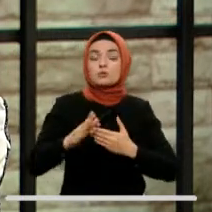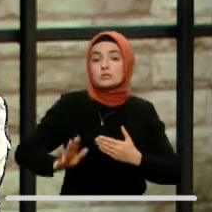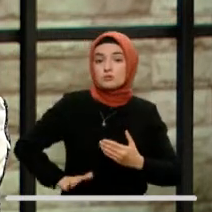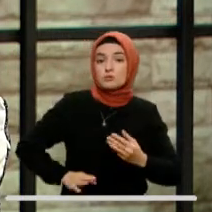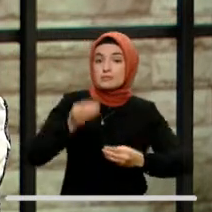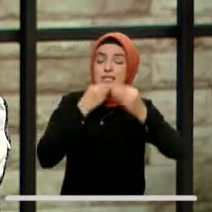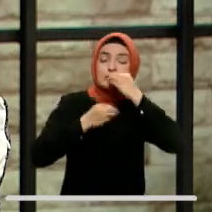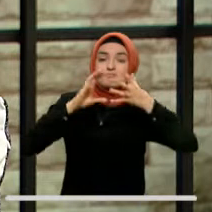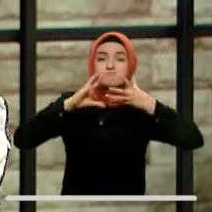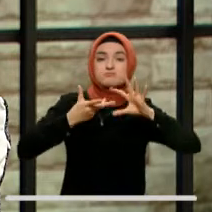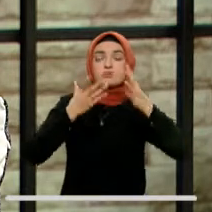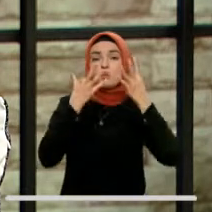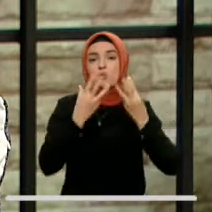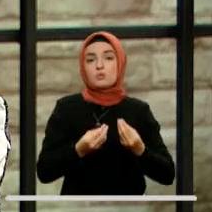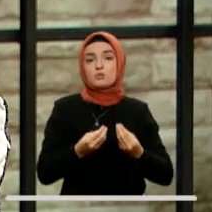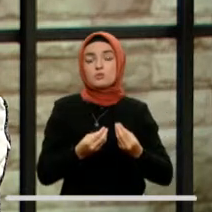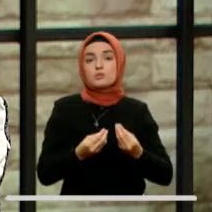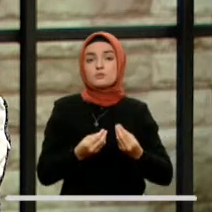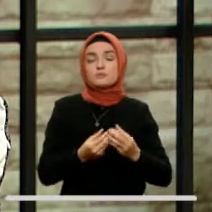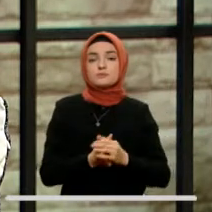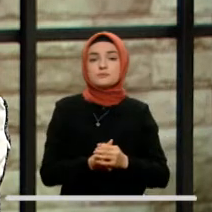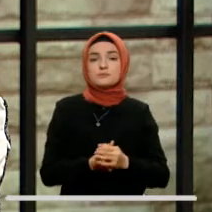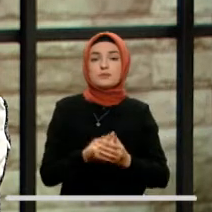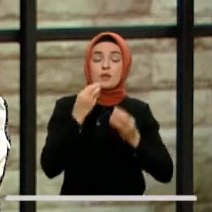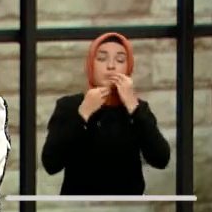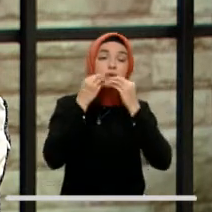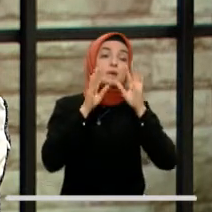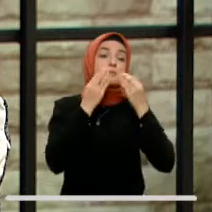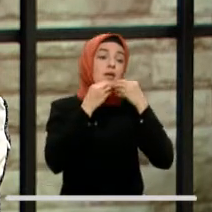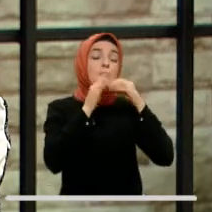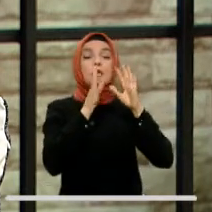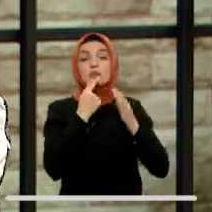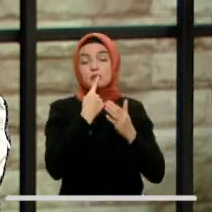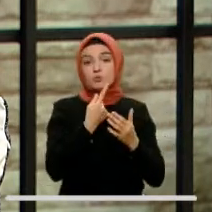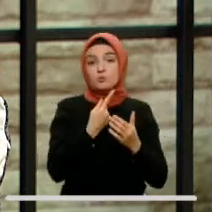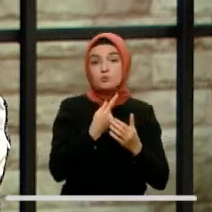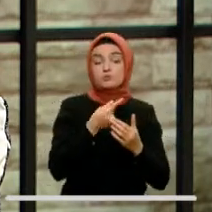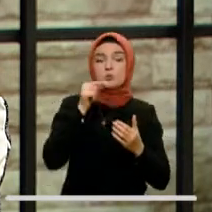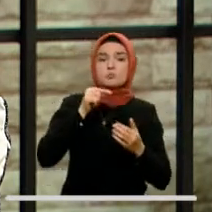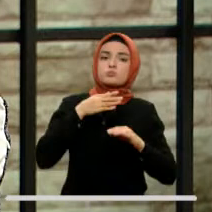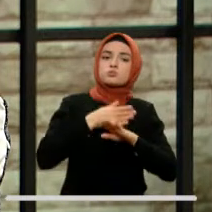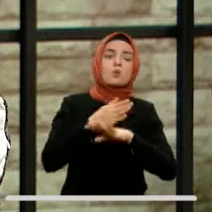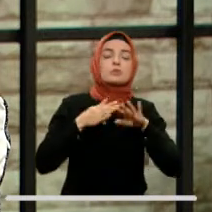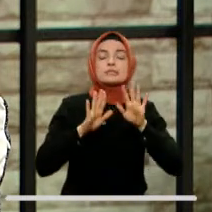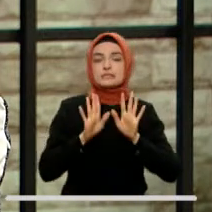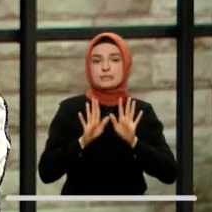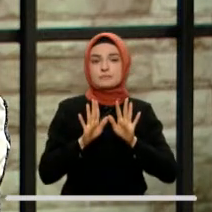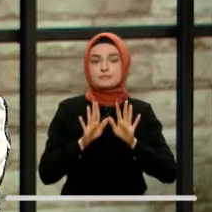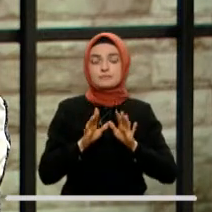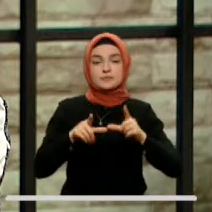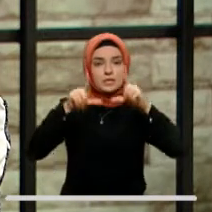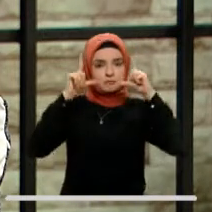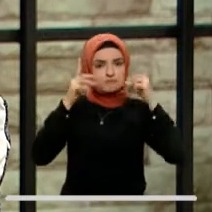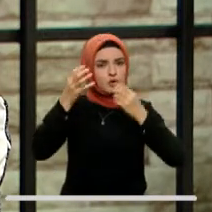yeme bozukluğuna kadar götürebiliyoruz aşırı kısmadan. Yeme, yeme, yeme, yeme, yeme şeklinde. Bu doğru bir yaklaşım değil.